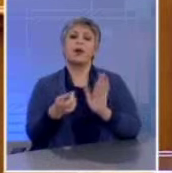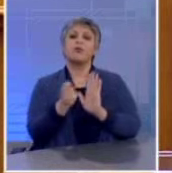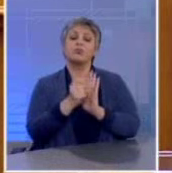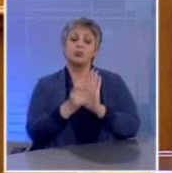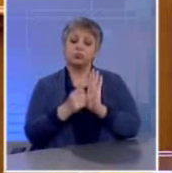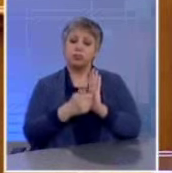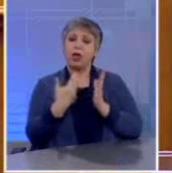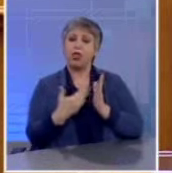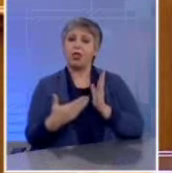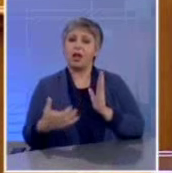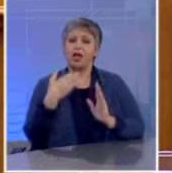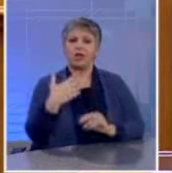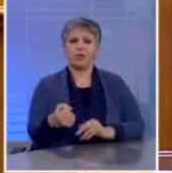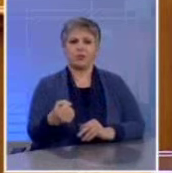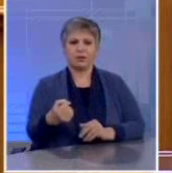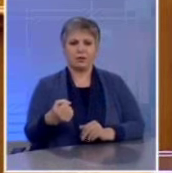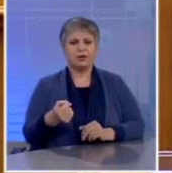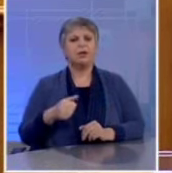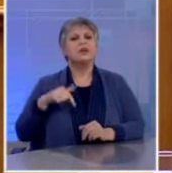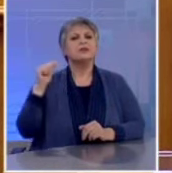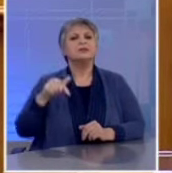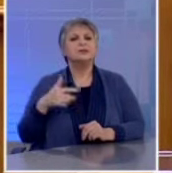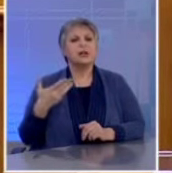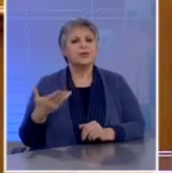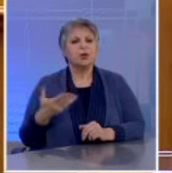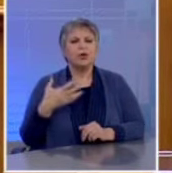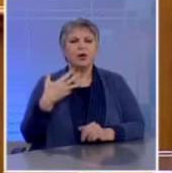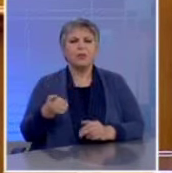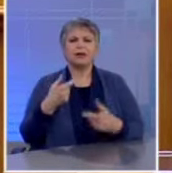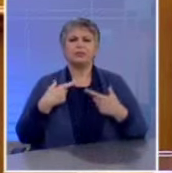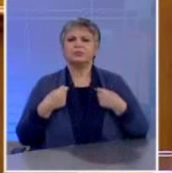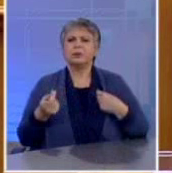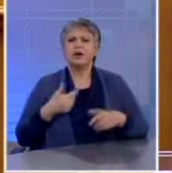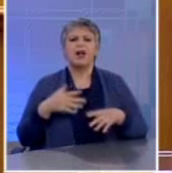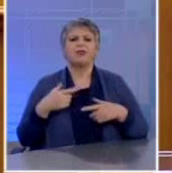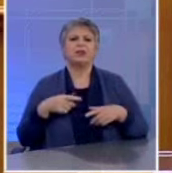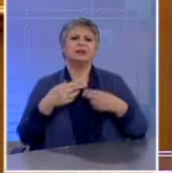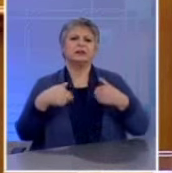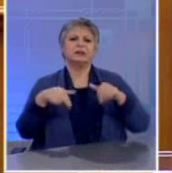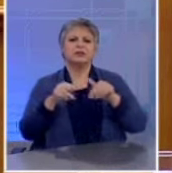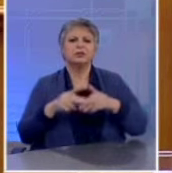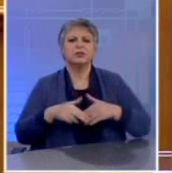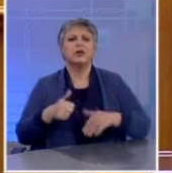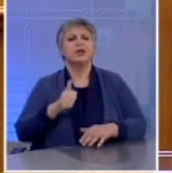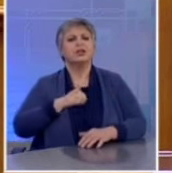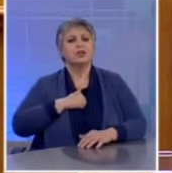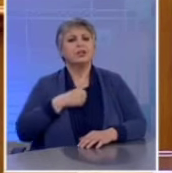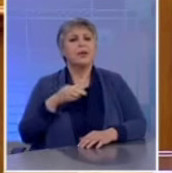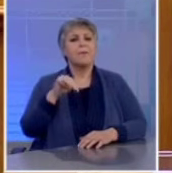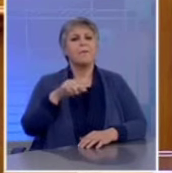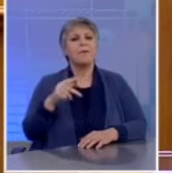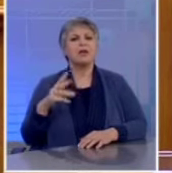πολύ. Αυτή ήταν υπόδικη σειρά στελεχών ιδιωτικών επιχειρήσεων και μη κυβερνητικών